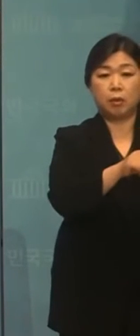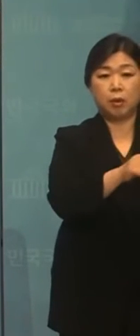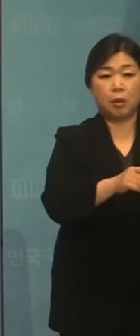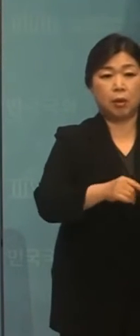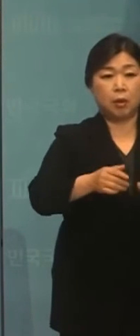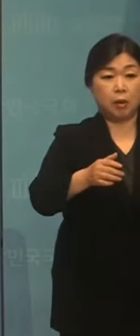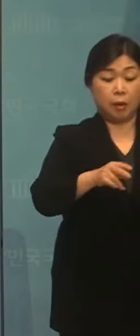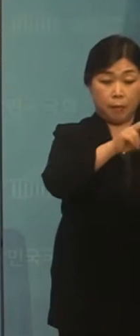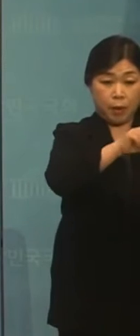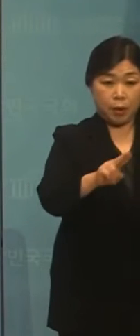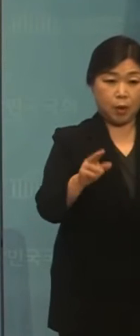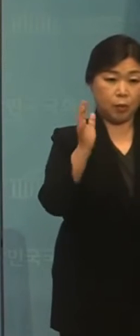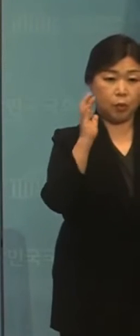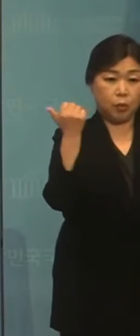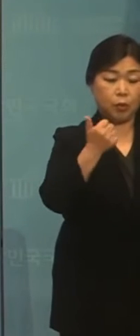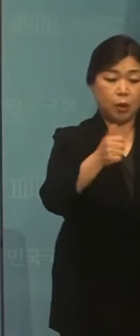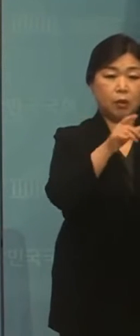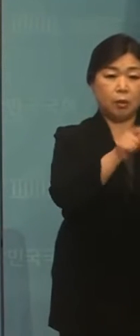논의 과정에서